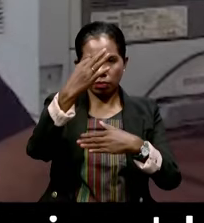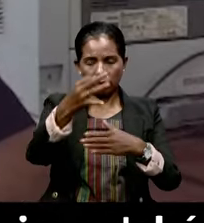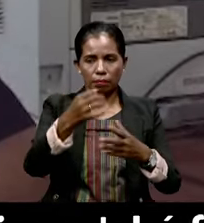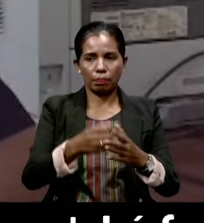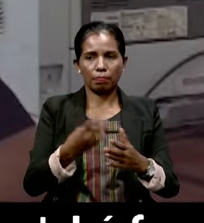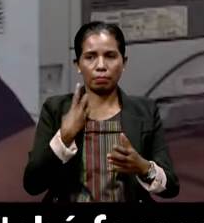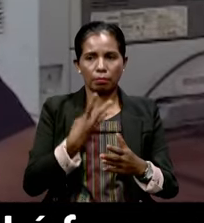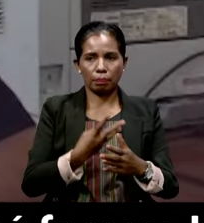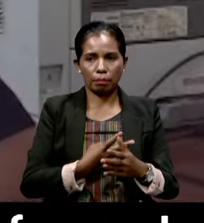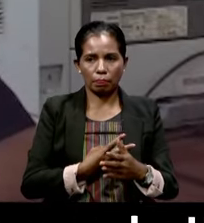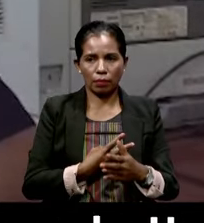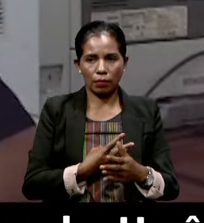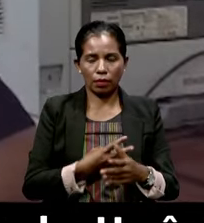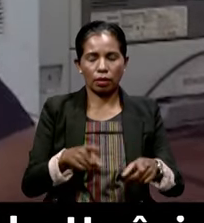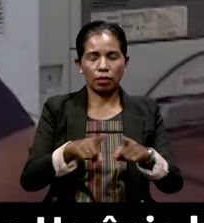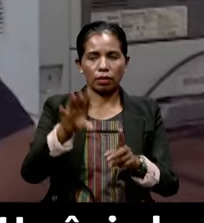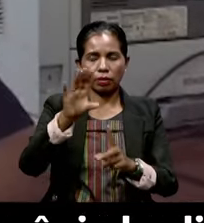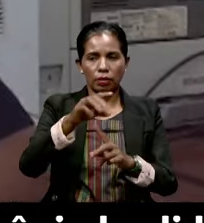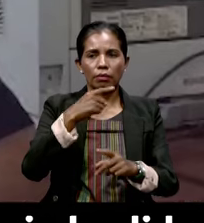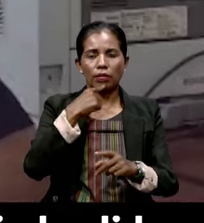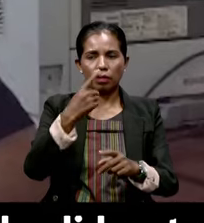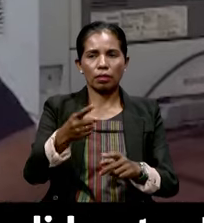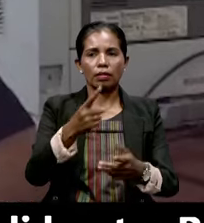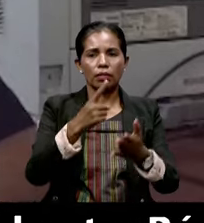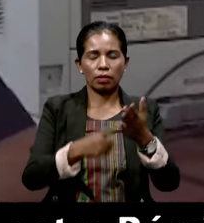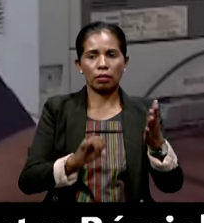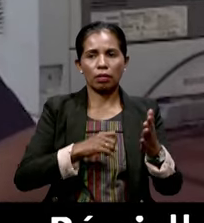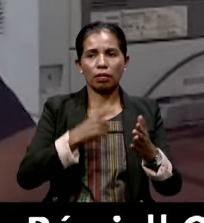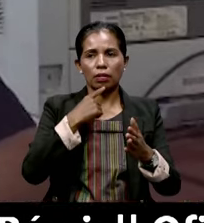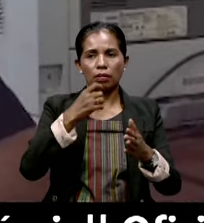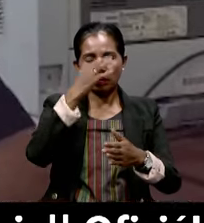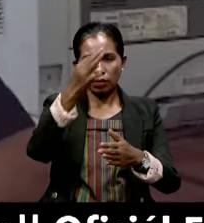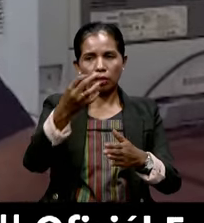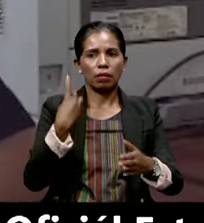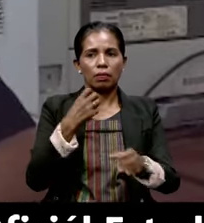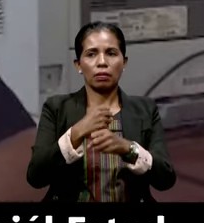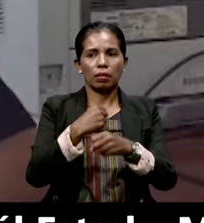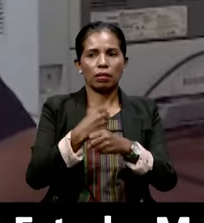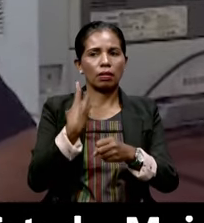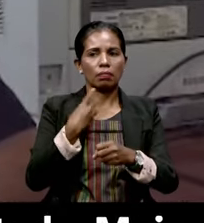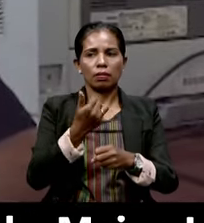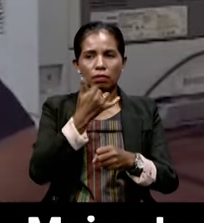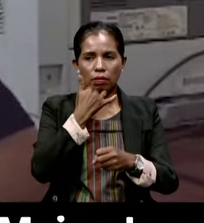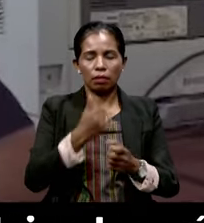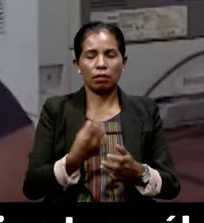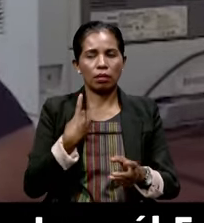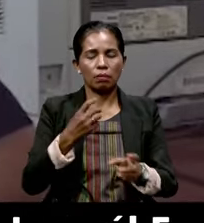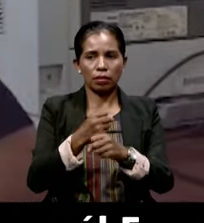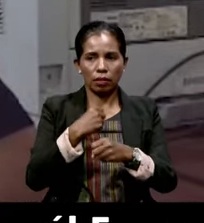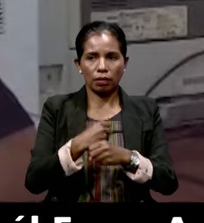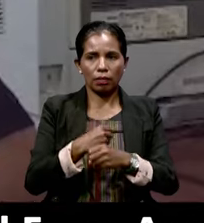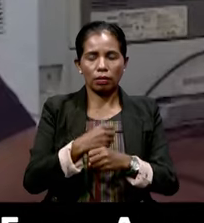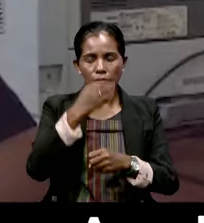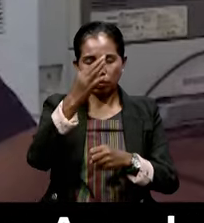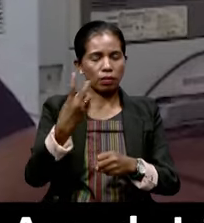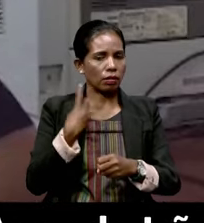Ami hau dera komandan hati ketek, saya mah hati tone bawin ami halo karek label dia ami kesana, mas ami si halo, bawin